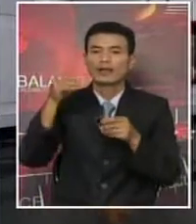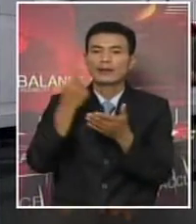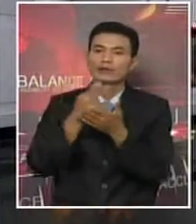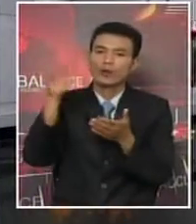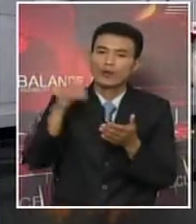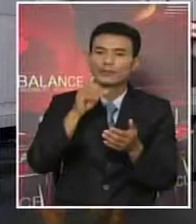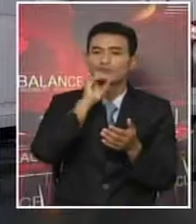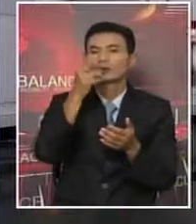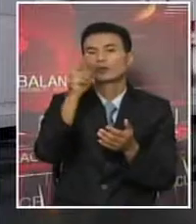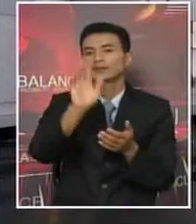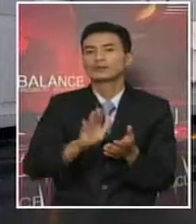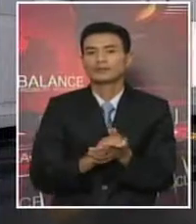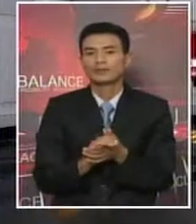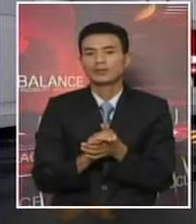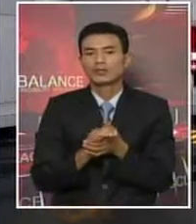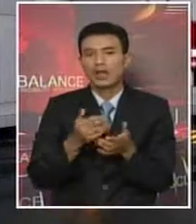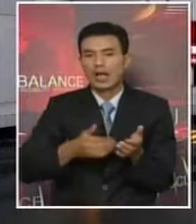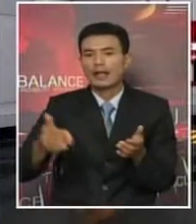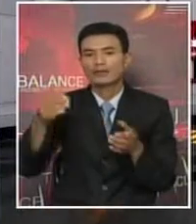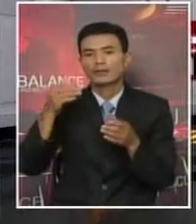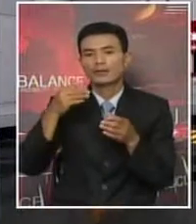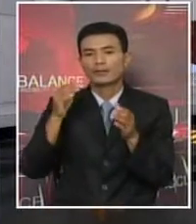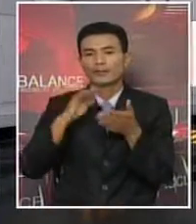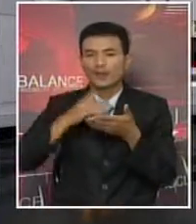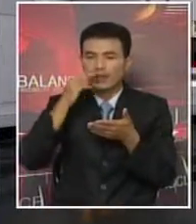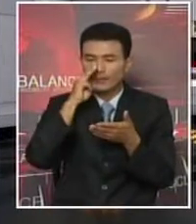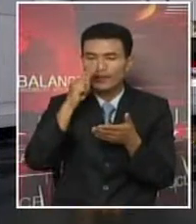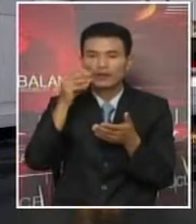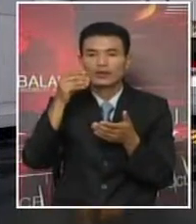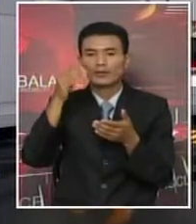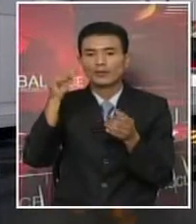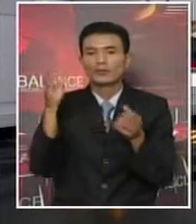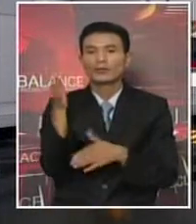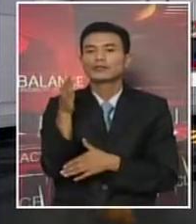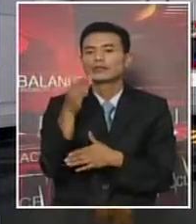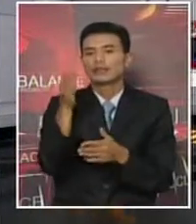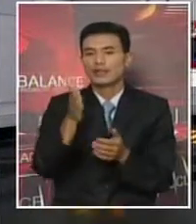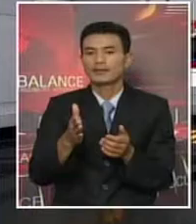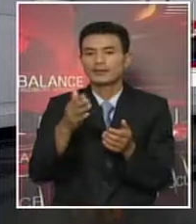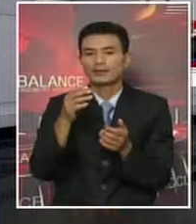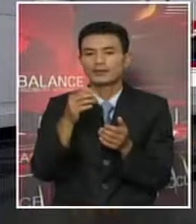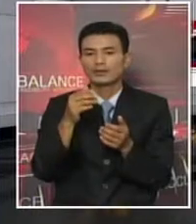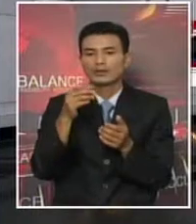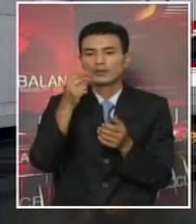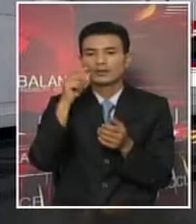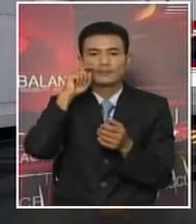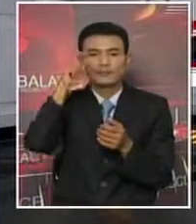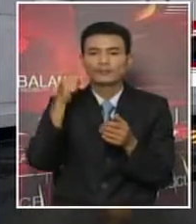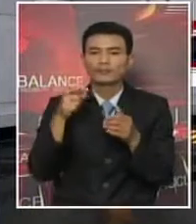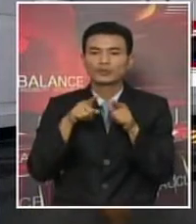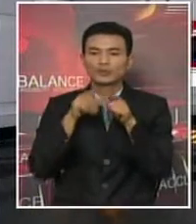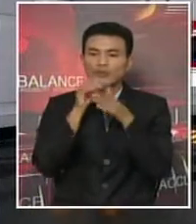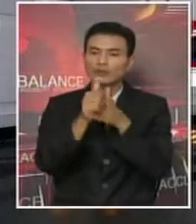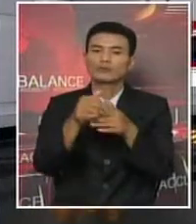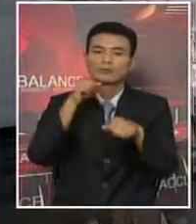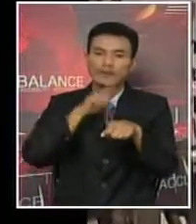असोजभित्र काठमाडौँवासीलाई मेलम्चीको पानी वितरण गर्ने लक्ष्य असफल भएपछि मन्त्री यादवले प्रधानमन्त्री शेरबहादुर देउवा नेतृत्वको सरकारकै